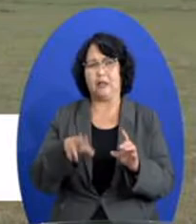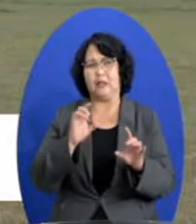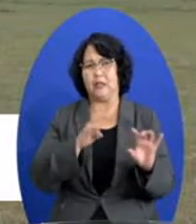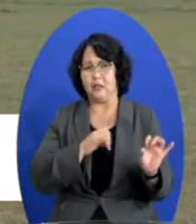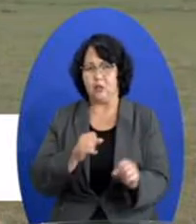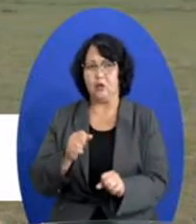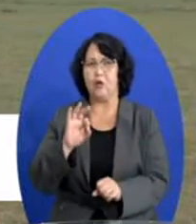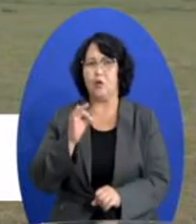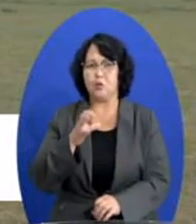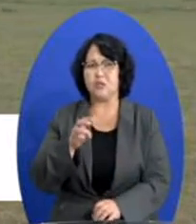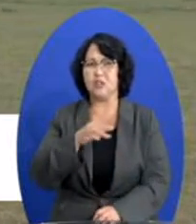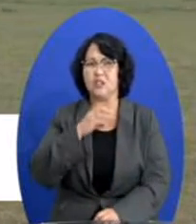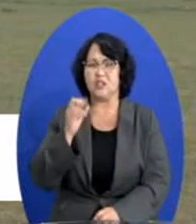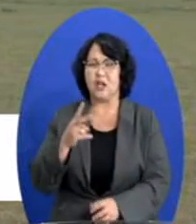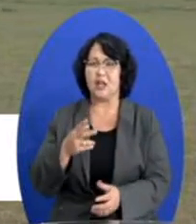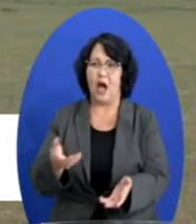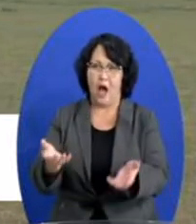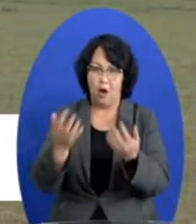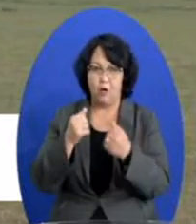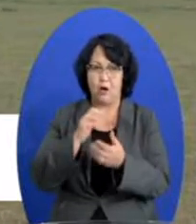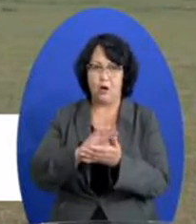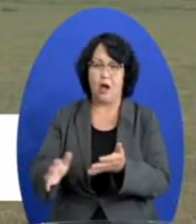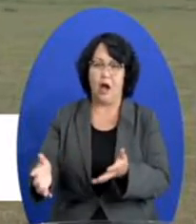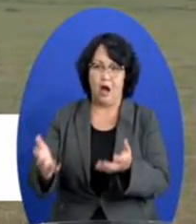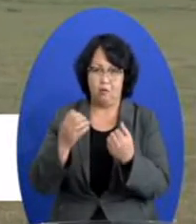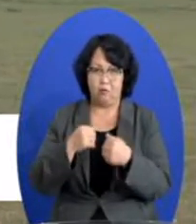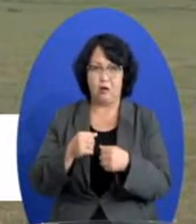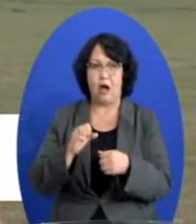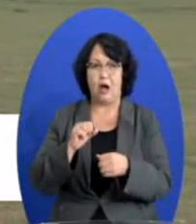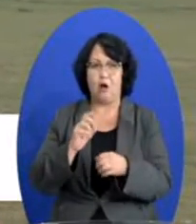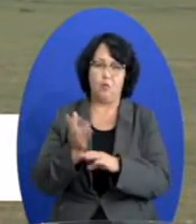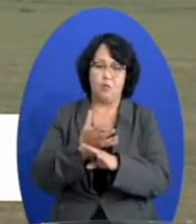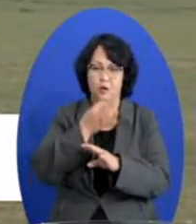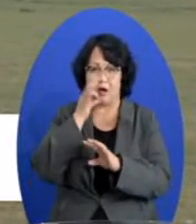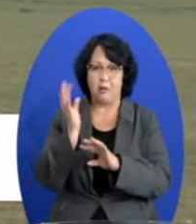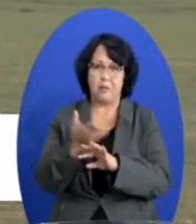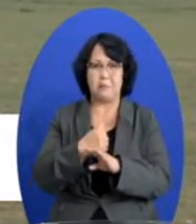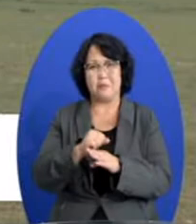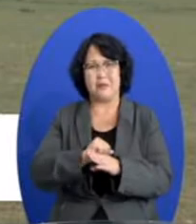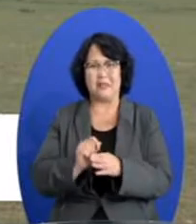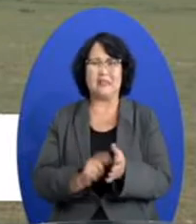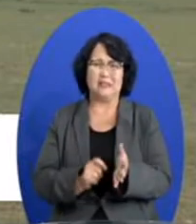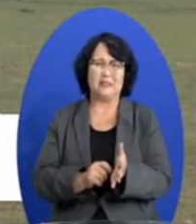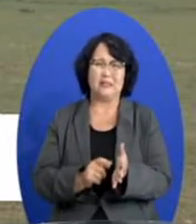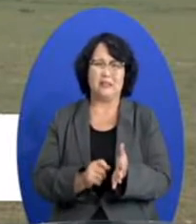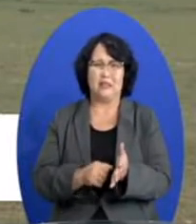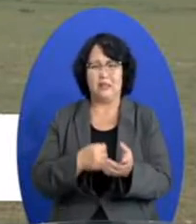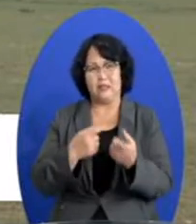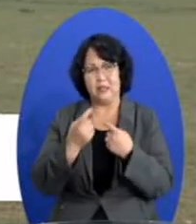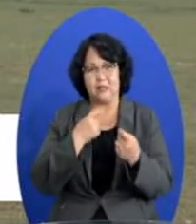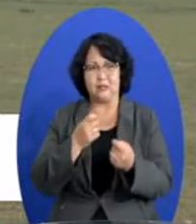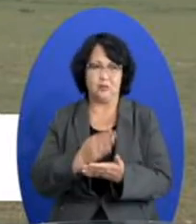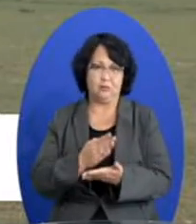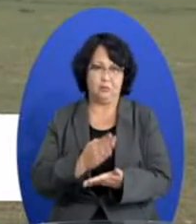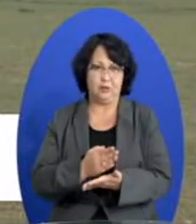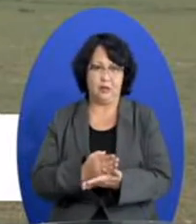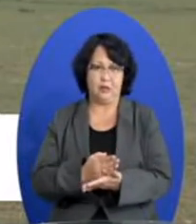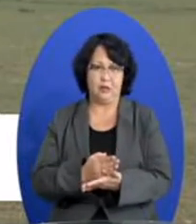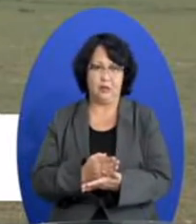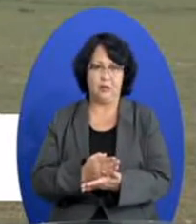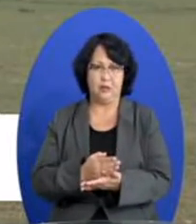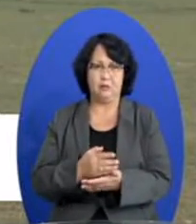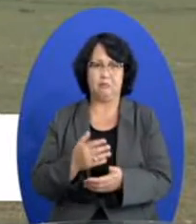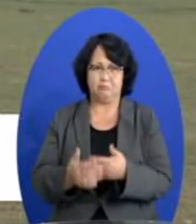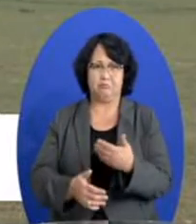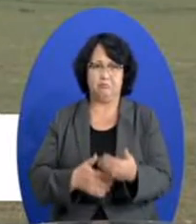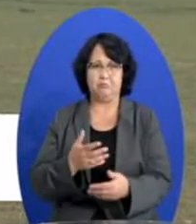хадлан өвс тийжэл татж авах аюулгүй нөөцөө бүрдүүлэх шаардлагатай байна гэдэг асуудлууд бас яригдж байна. Тэгэхээр